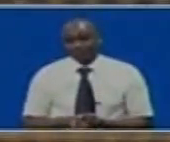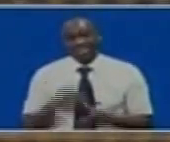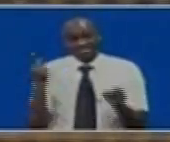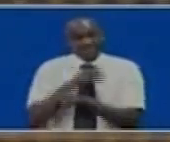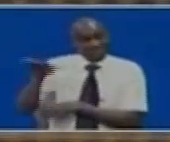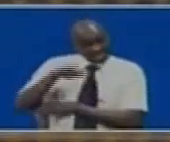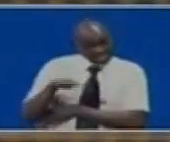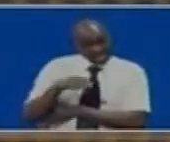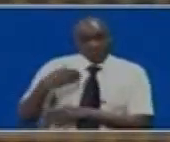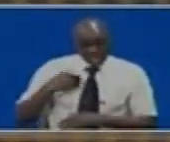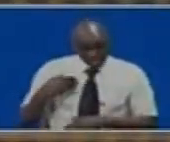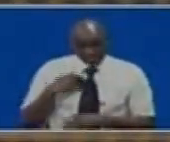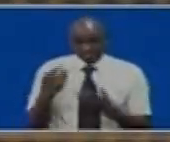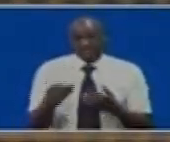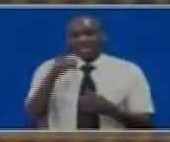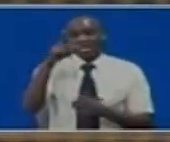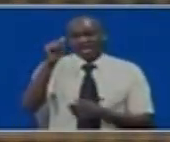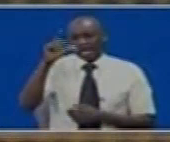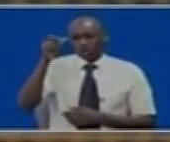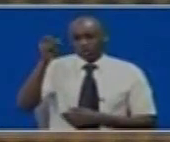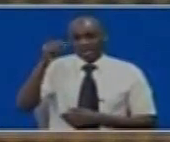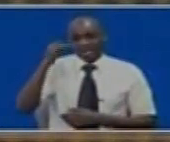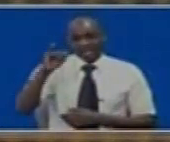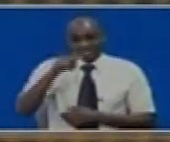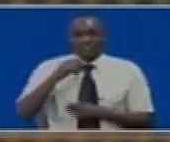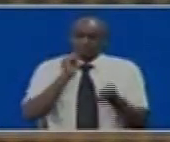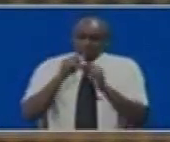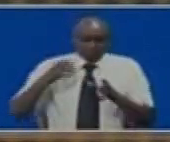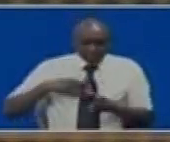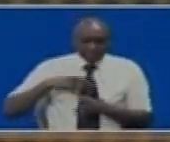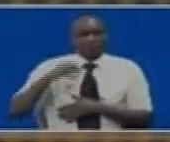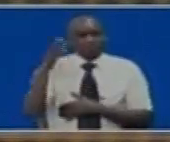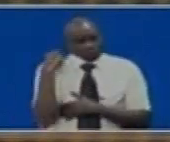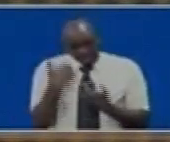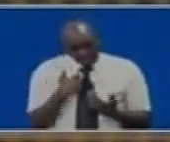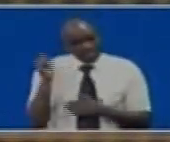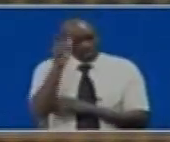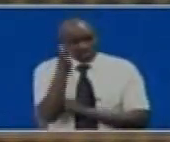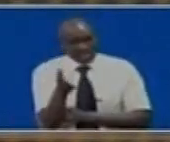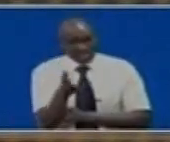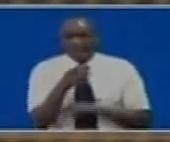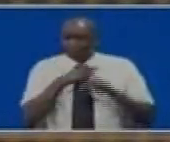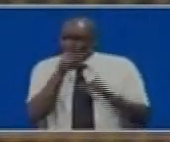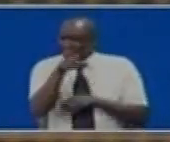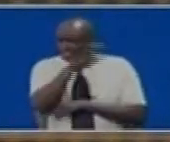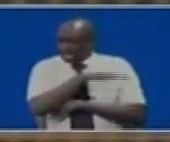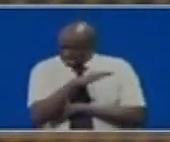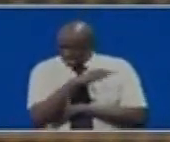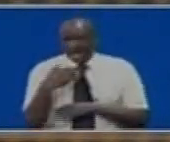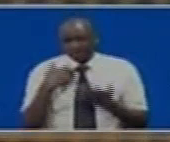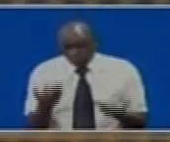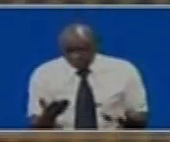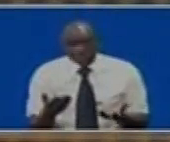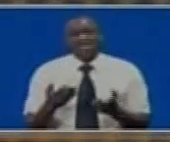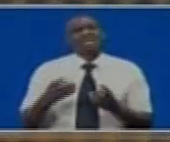Kwingineko, ukumbi wa kijamii wa Kaloleni ni maarufu kwa wanaspoti waliotamba jadi jijini Nairobi, lakini ukumbi huo pia una utajiri